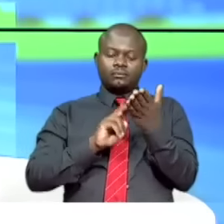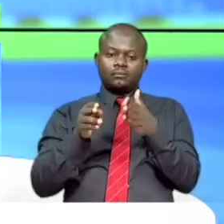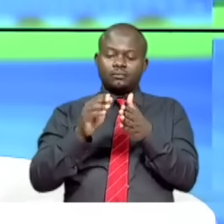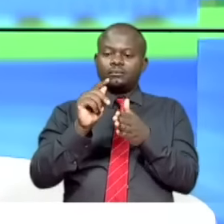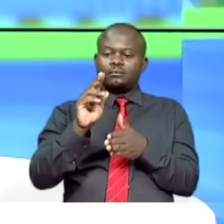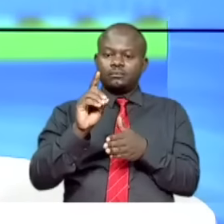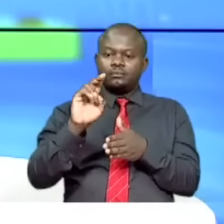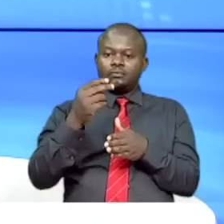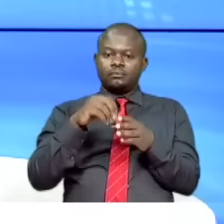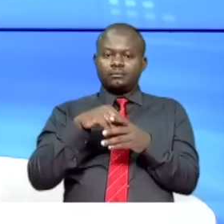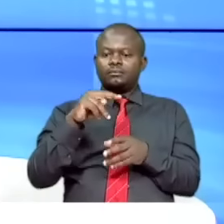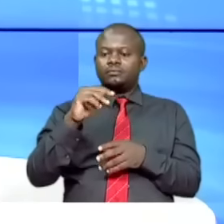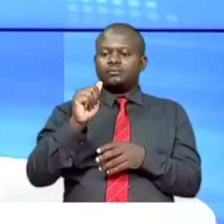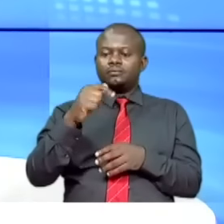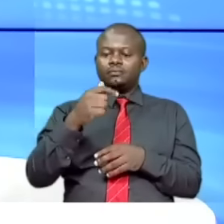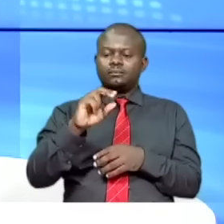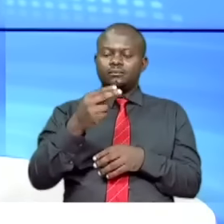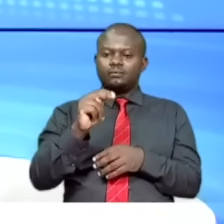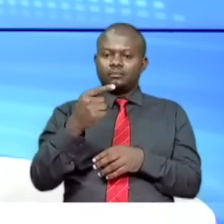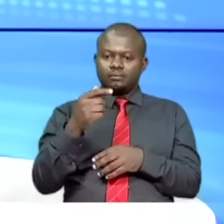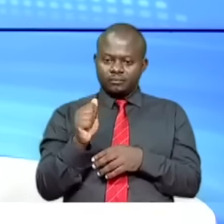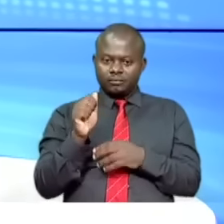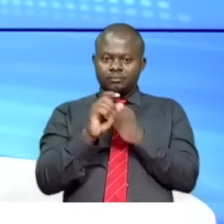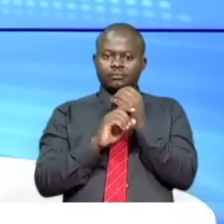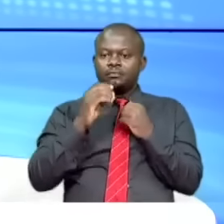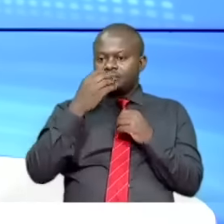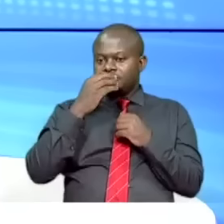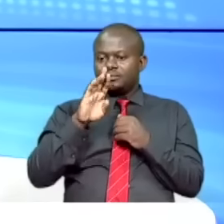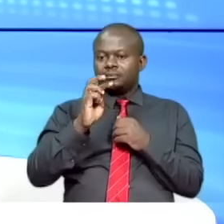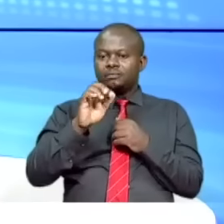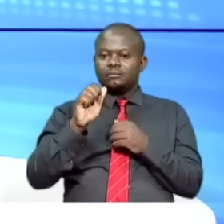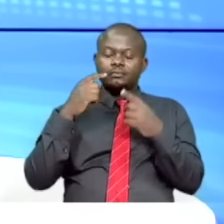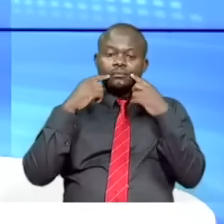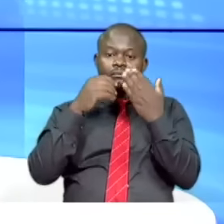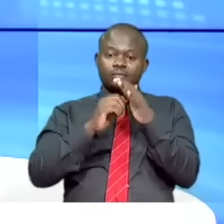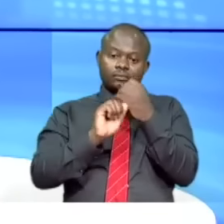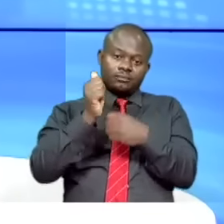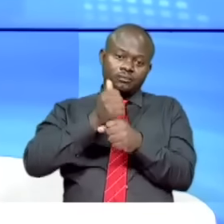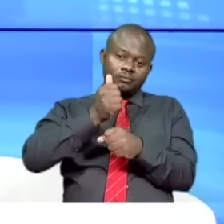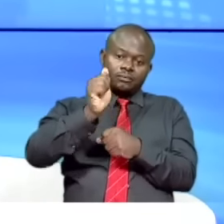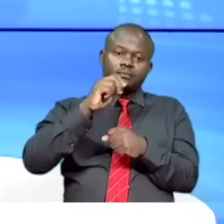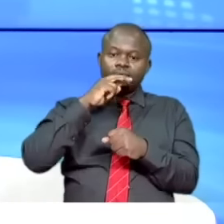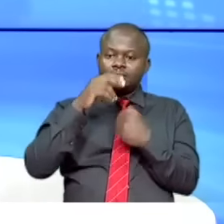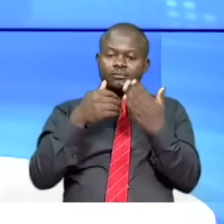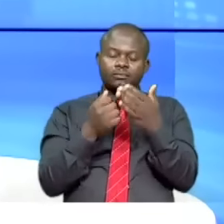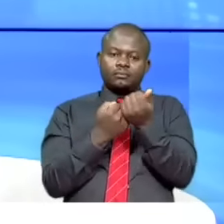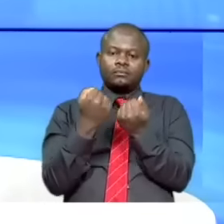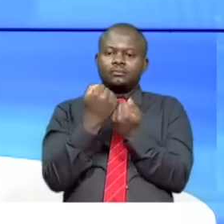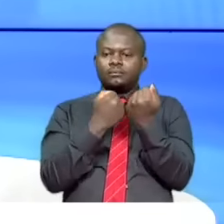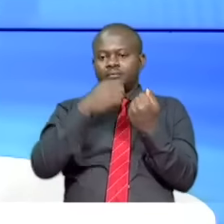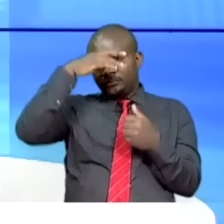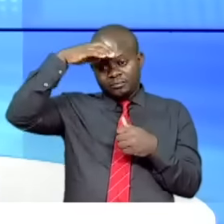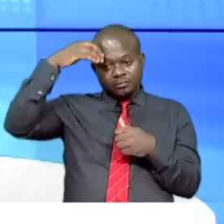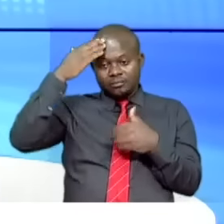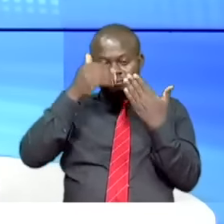kidaho Nyagahinga Gahunga mu karere ka Burera baravuga ku ikorwa ryawo ari igisubizo ku buhahirane bw'abagoraga kubera